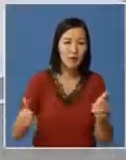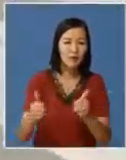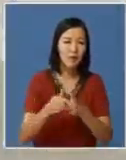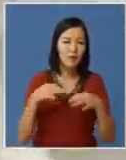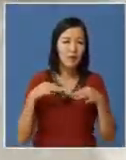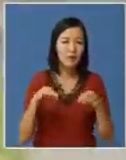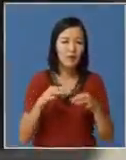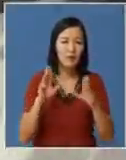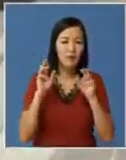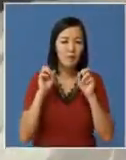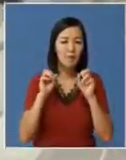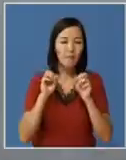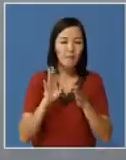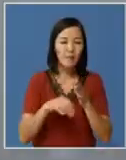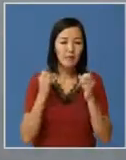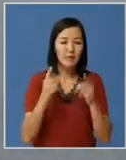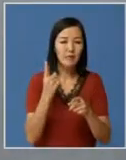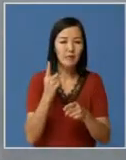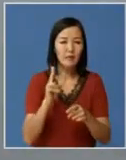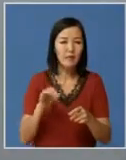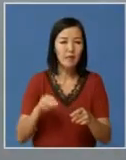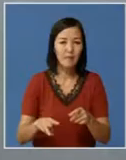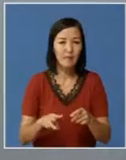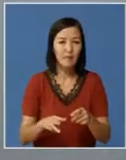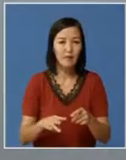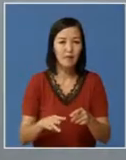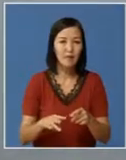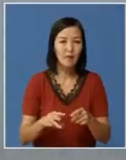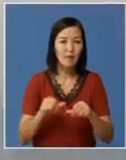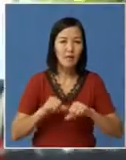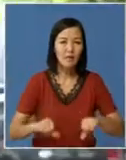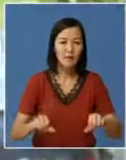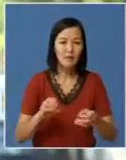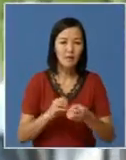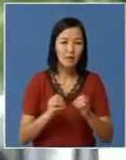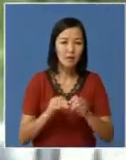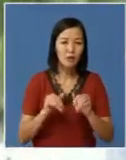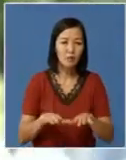соблюдая безопасную дистанцию в 1,5 метра. Это, по мнению экспертов, должно решить проблему.